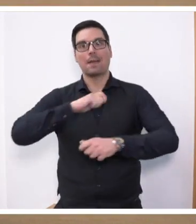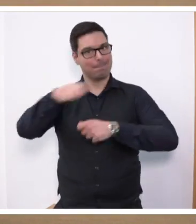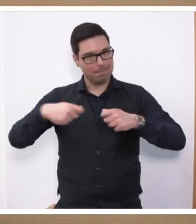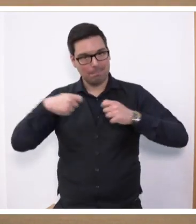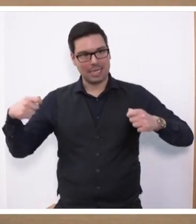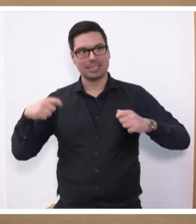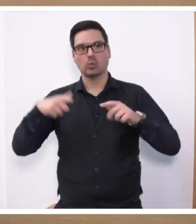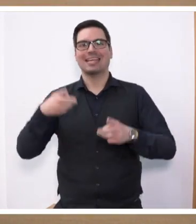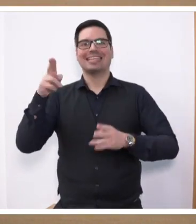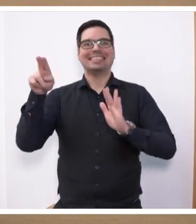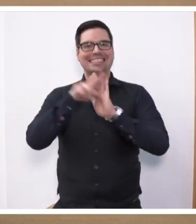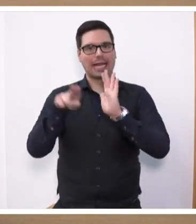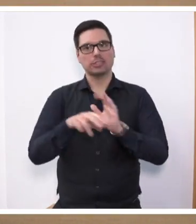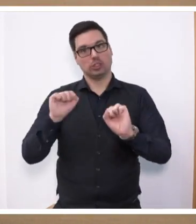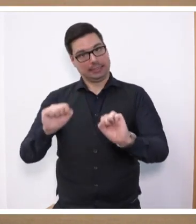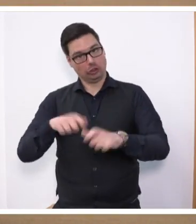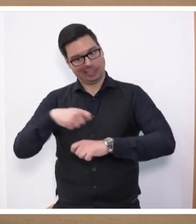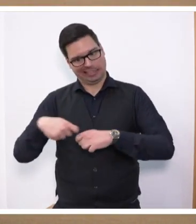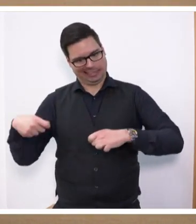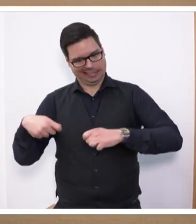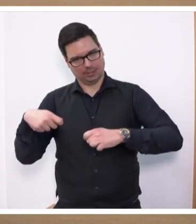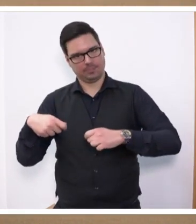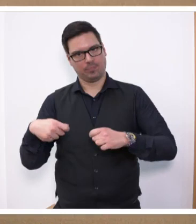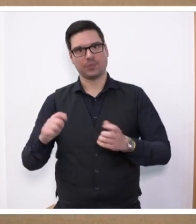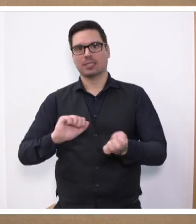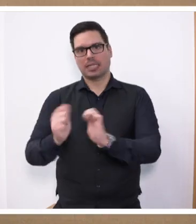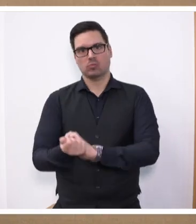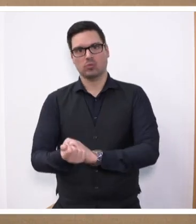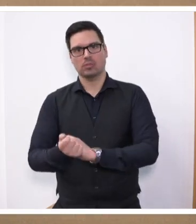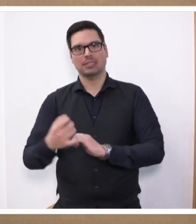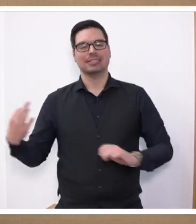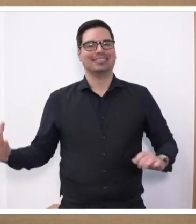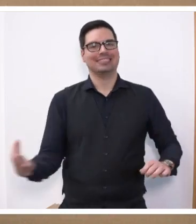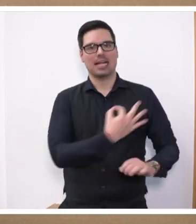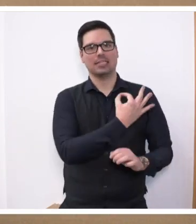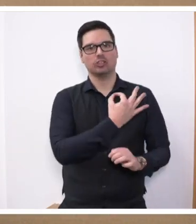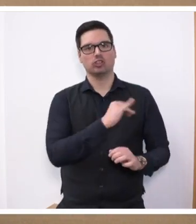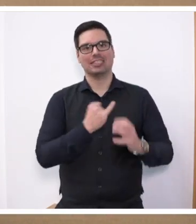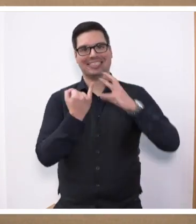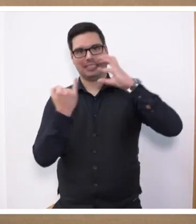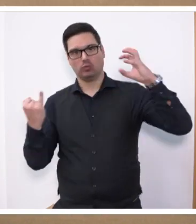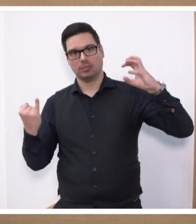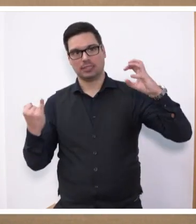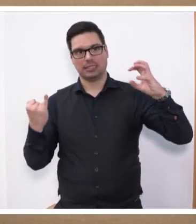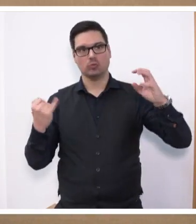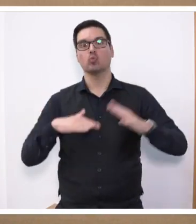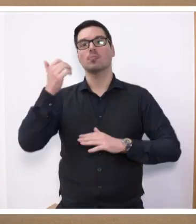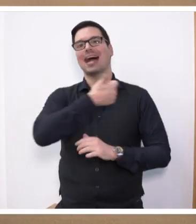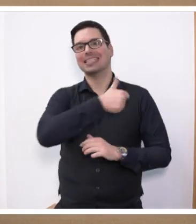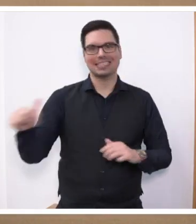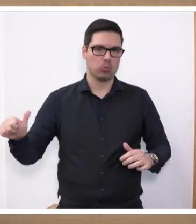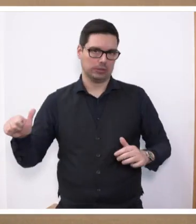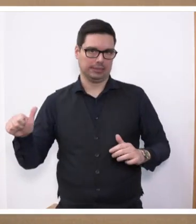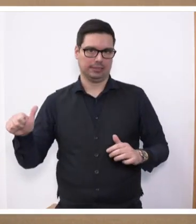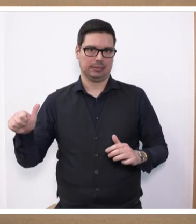so rechtssicher zu schnüren, dass die Transformation der saarländischen Industrie gelingt und dass auch zigtausend Arbeitsplätze an der Saar